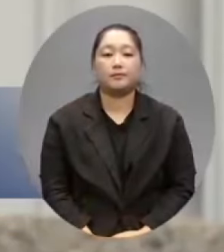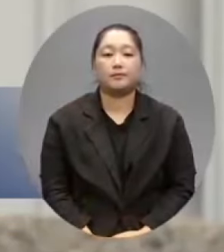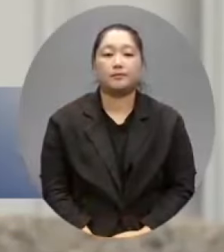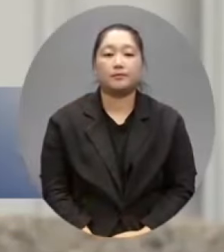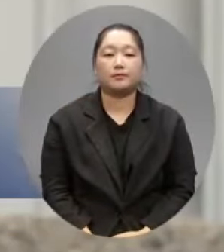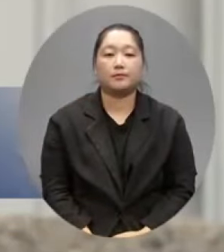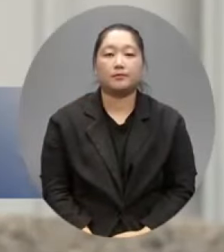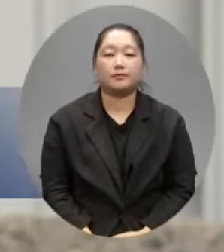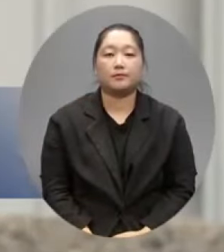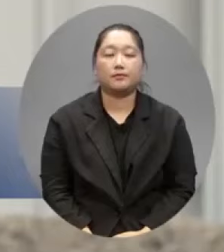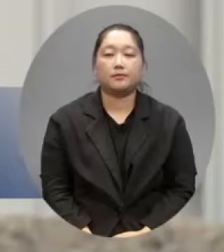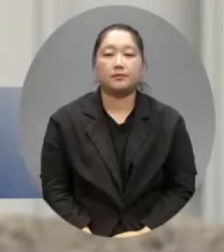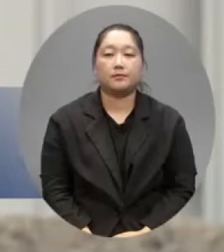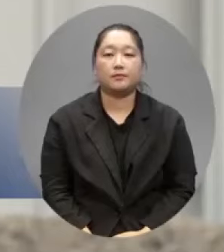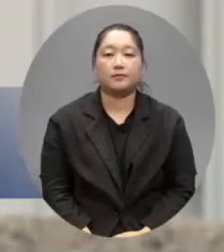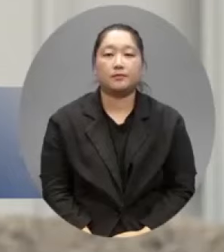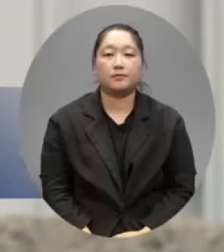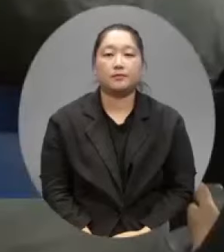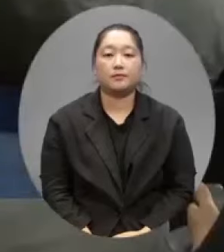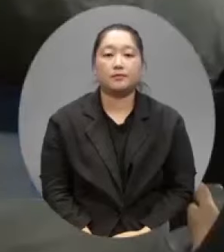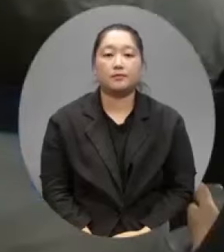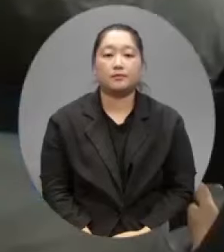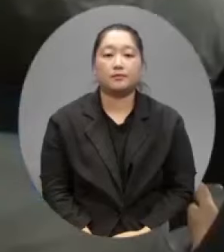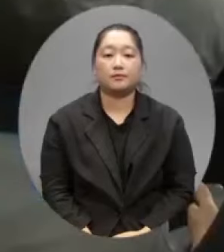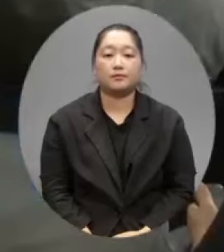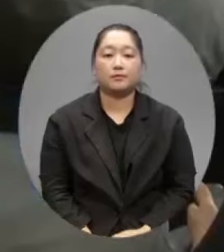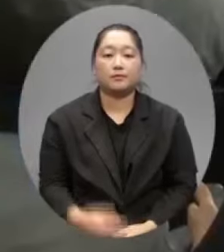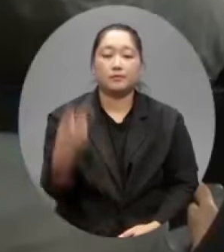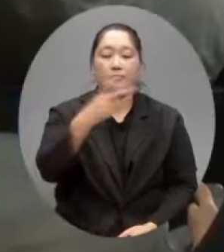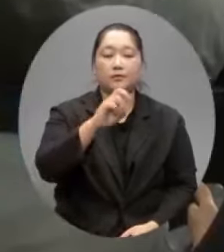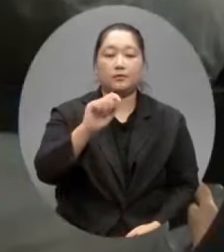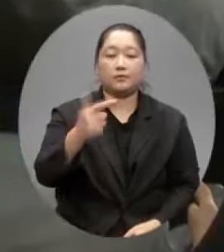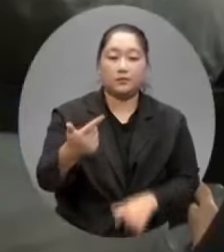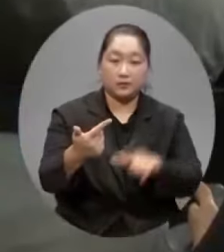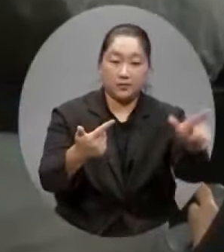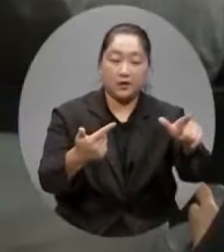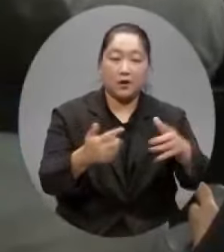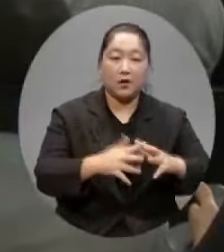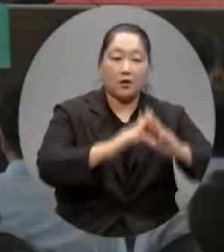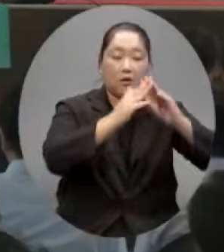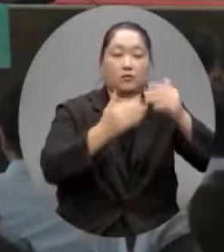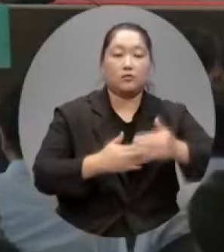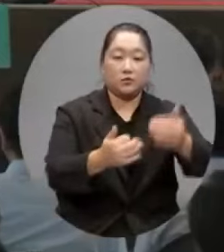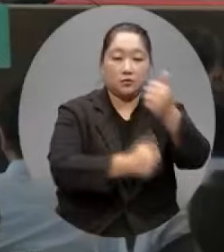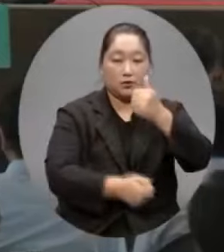창출하는 역할을 담당할 것입니다. 2016년